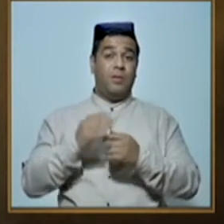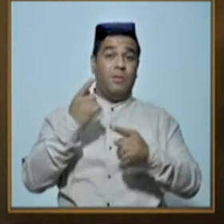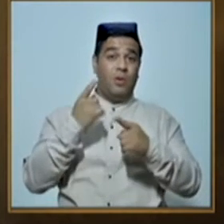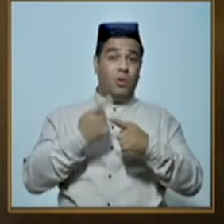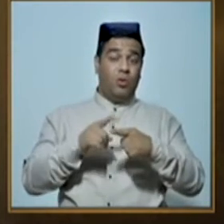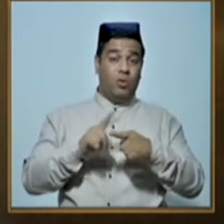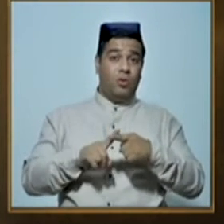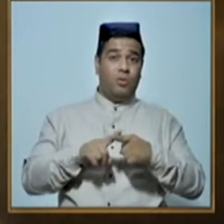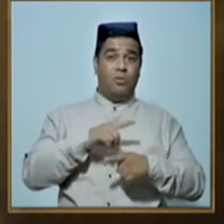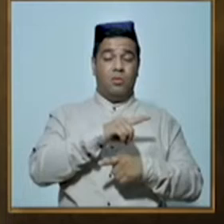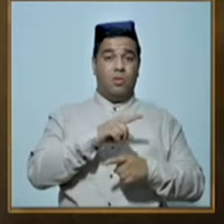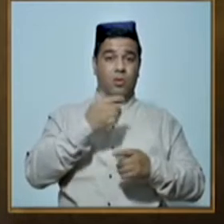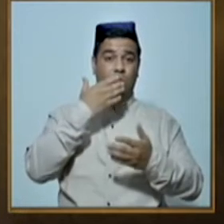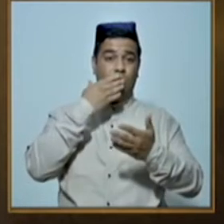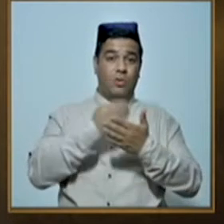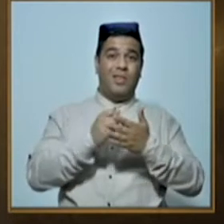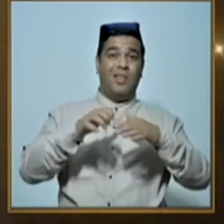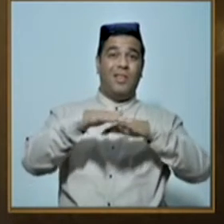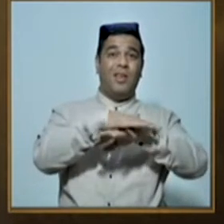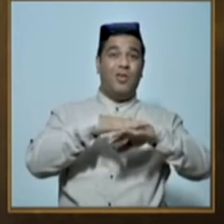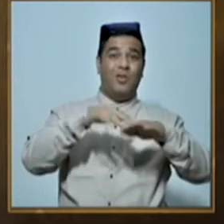shunda o'zining qavmidan bo'lgan